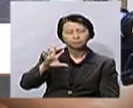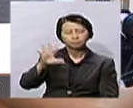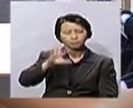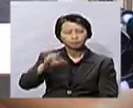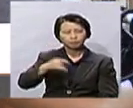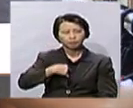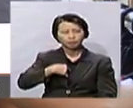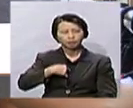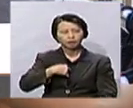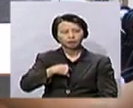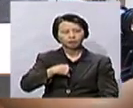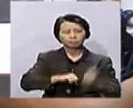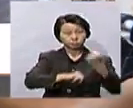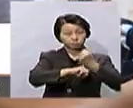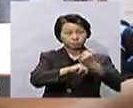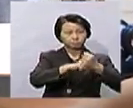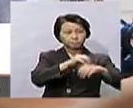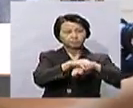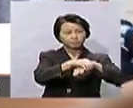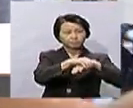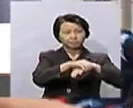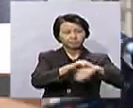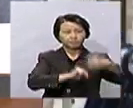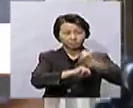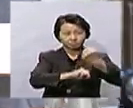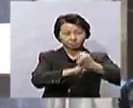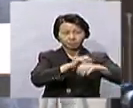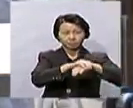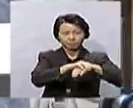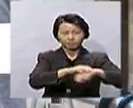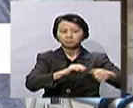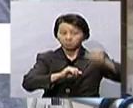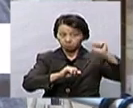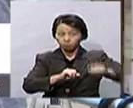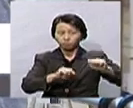saya fan England. Saya sokong England lah. Saya rasa England menang lah.